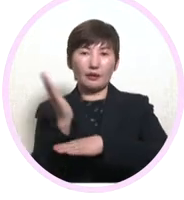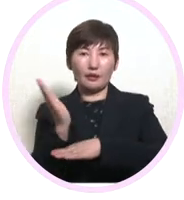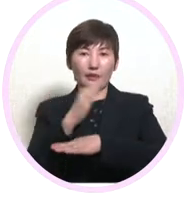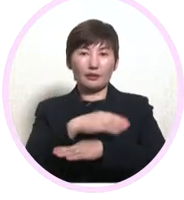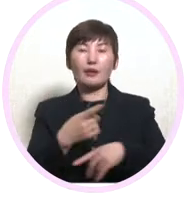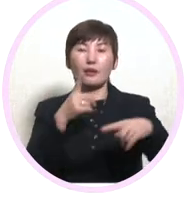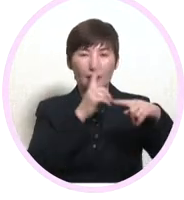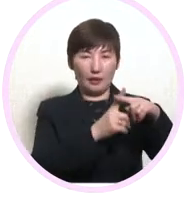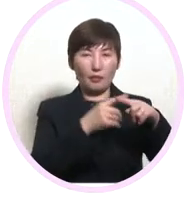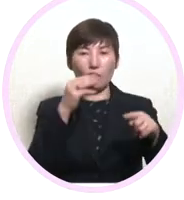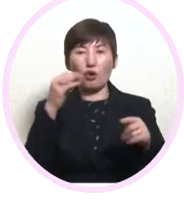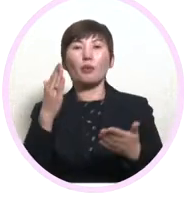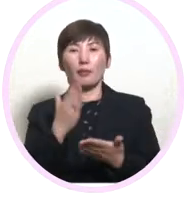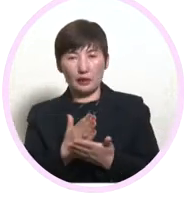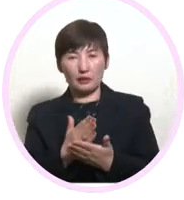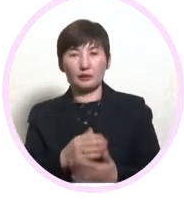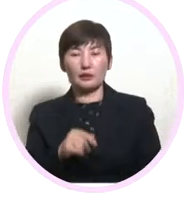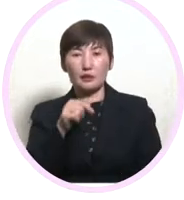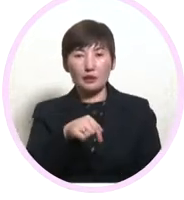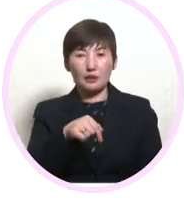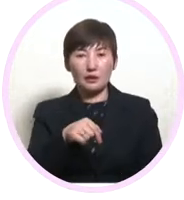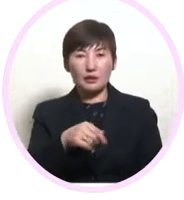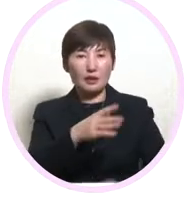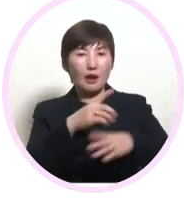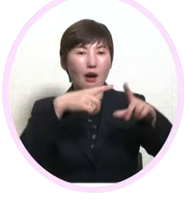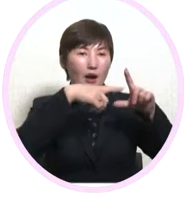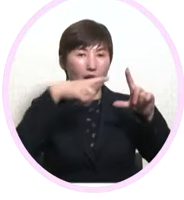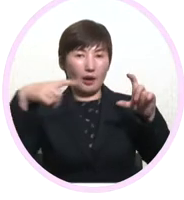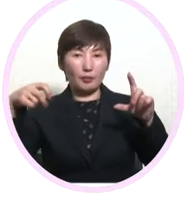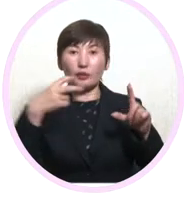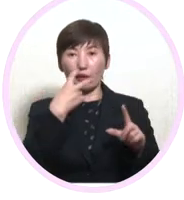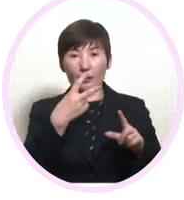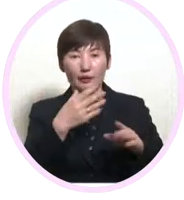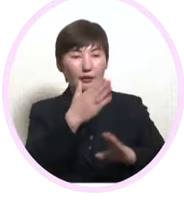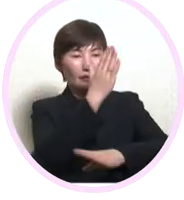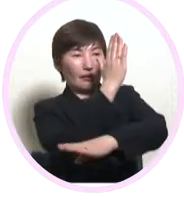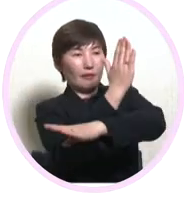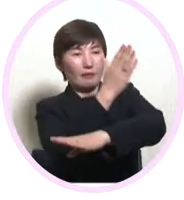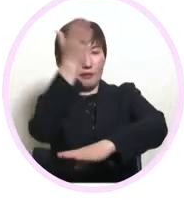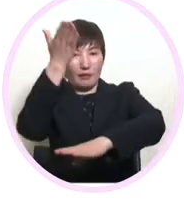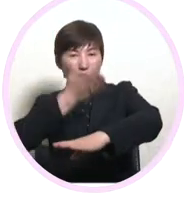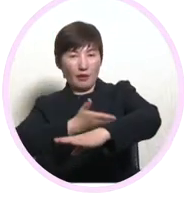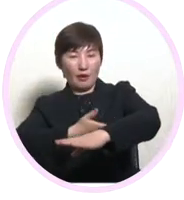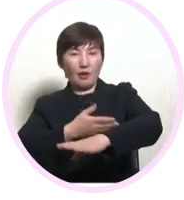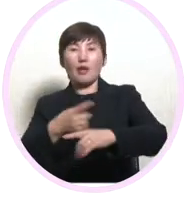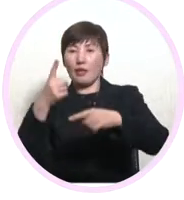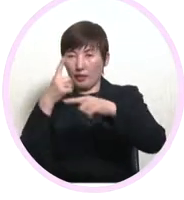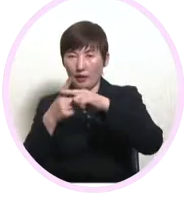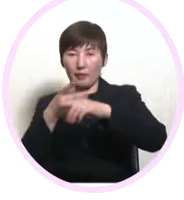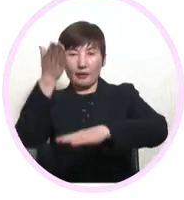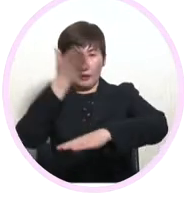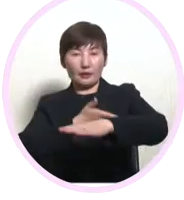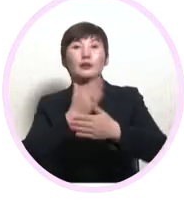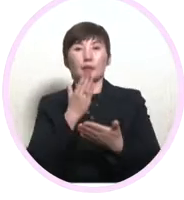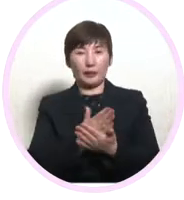ир их тоо байна. За эндээс графикуудаа харъя. Графикууд маань тэгэхээр бүгд ир их налттай график байна гэсэн үг